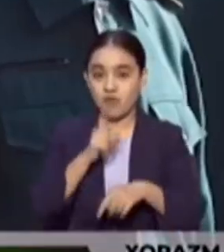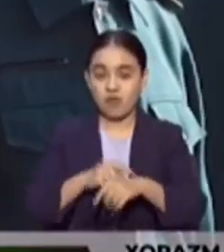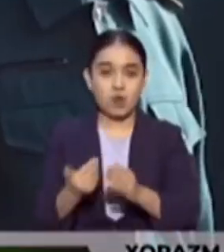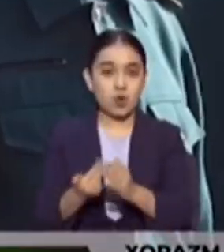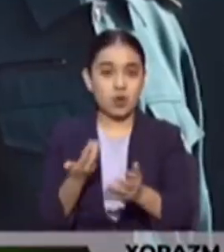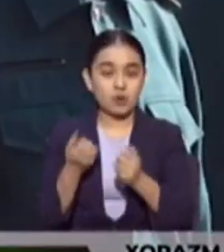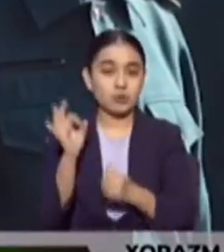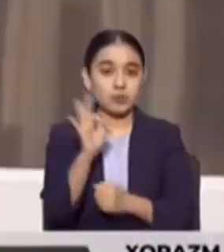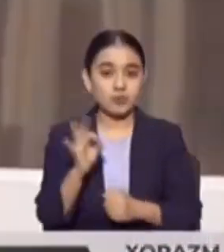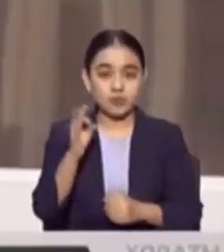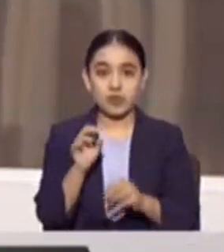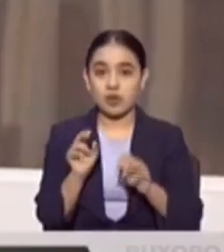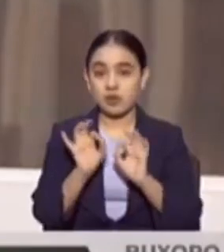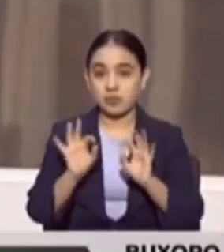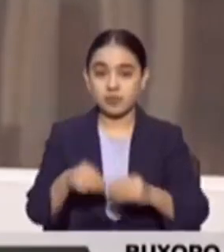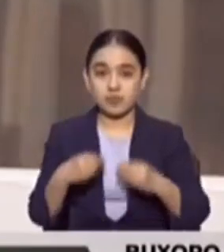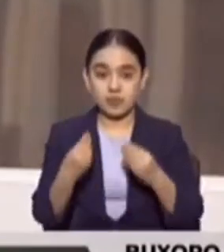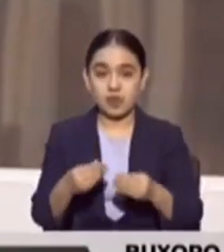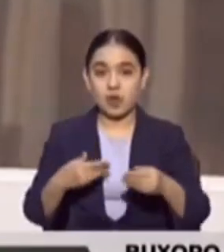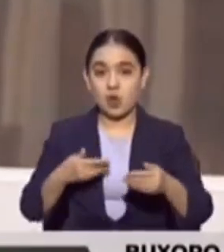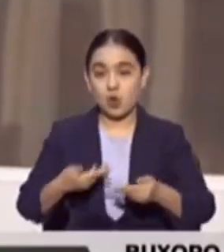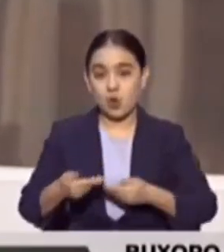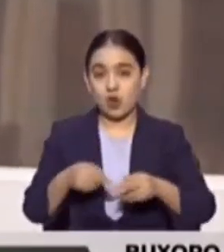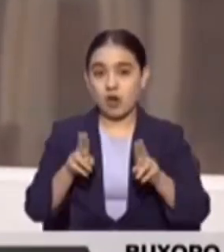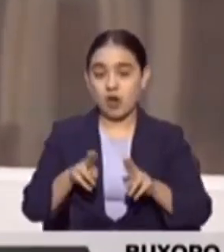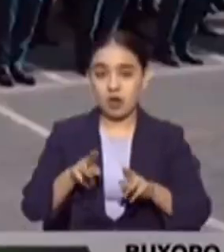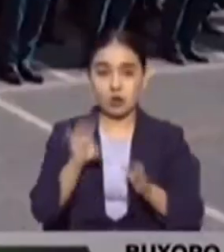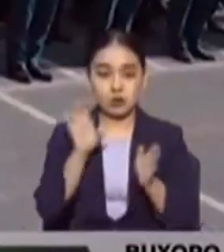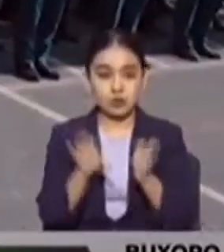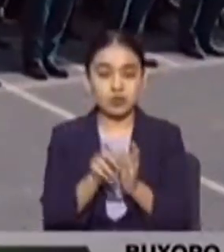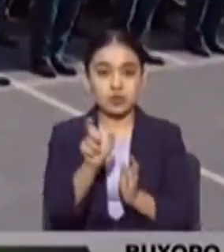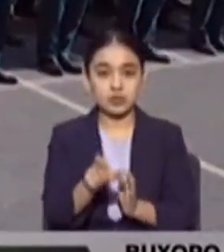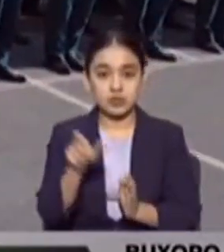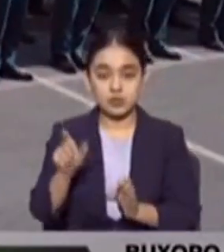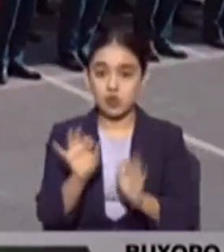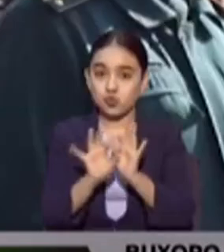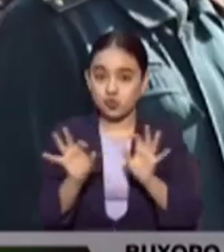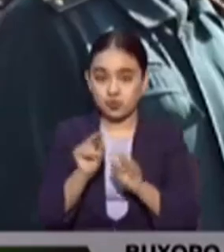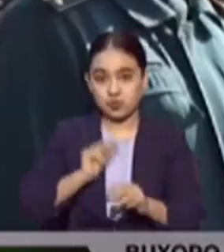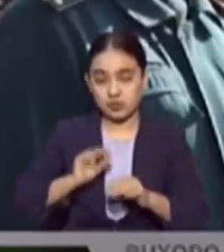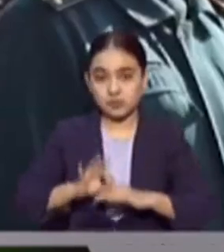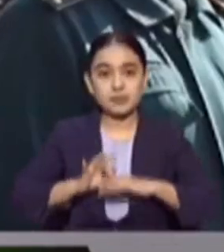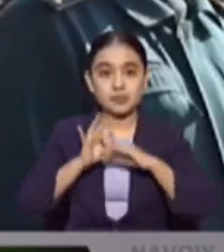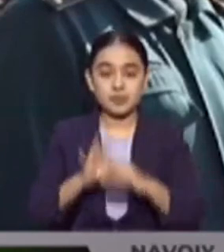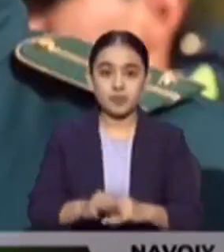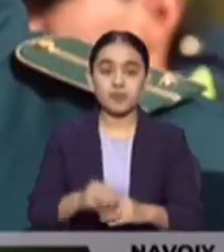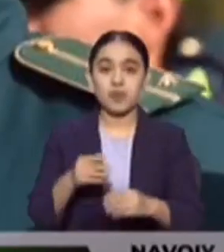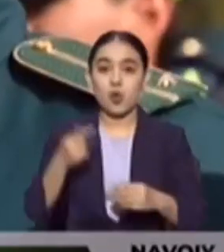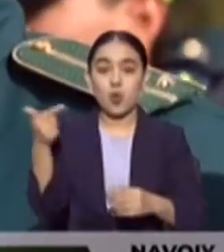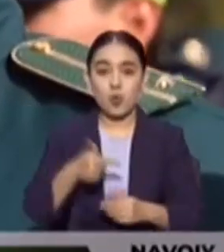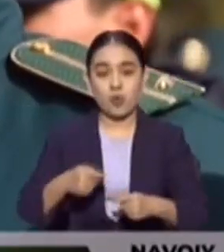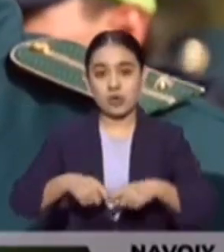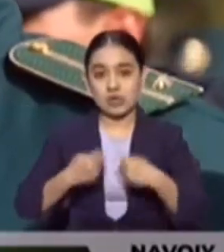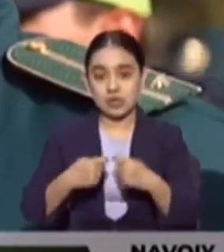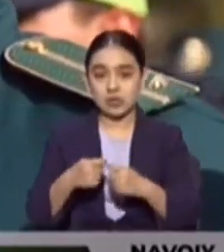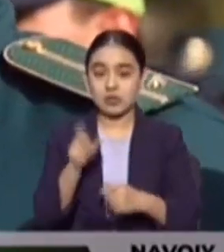oldini olish borasida ko'rsatmalar berildi. Yo'l harakati qoidalariga muvofiq fuqarolar bilan tushuntirish ishlarini olib borib, qo'pol qoidabuzarlik